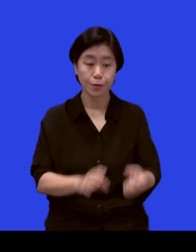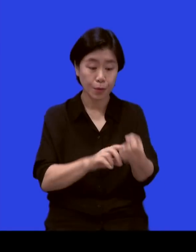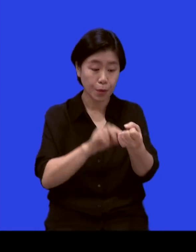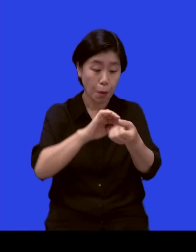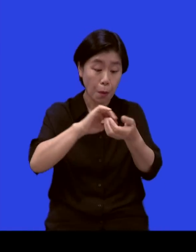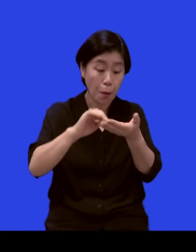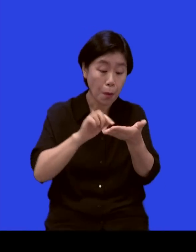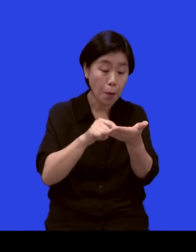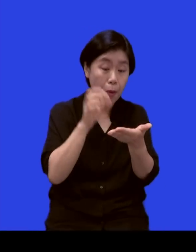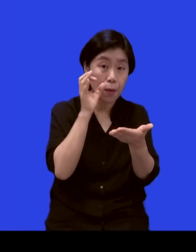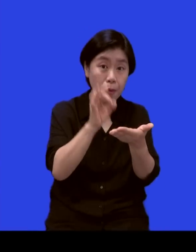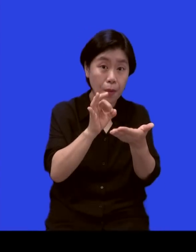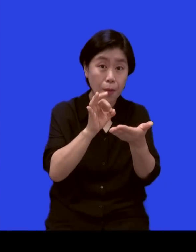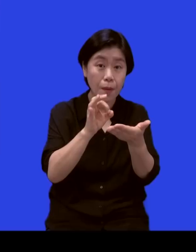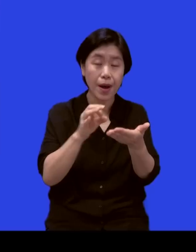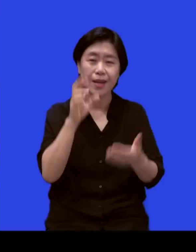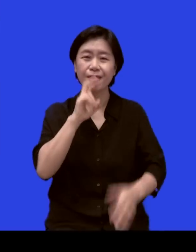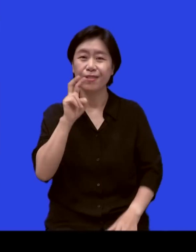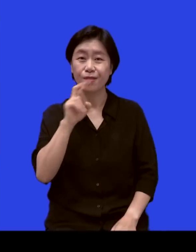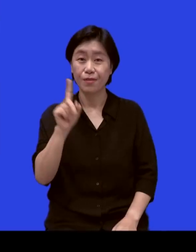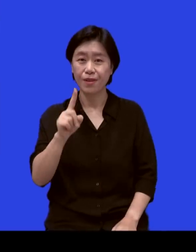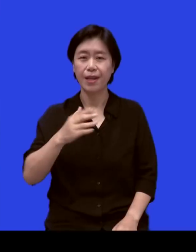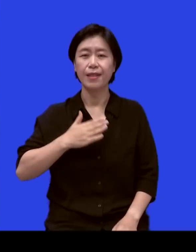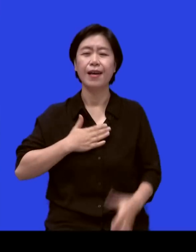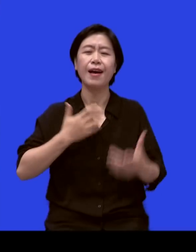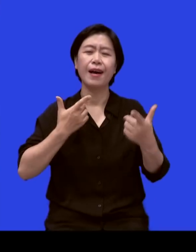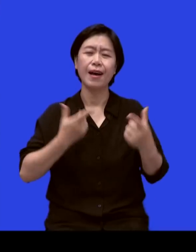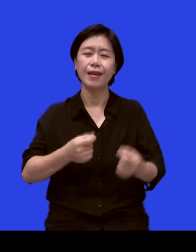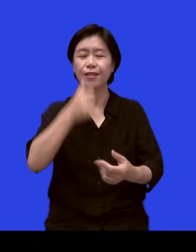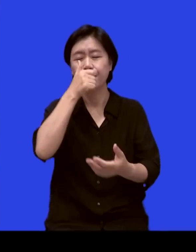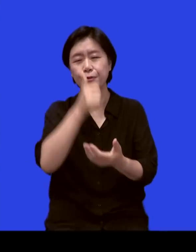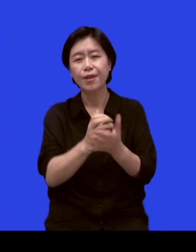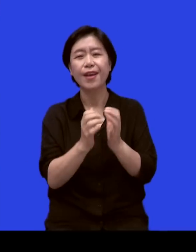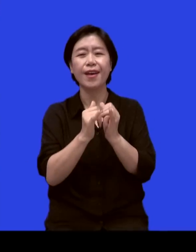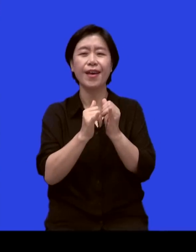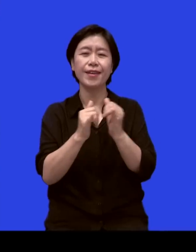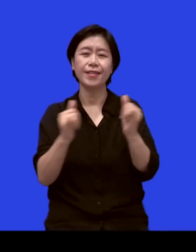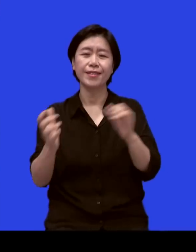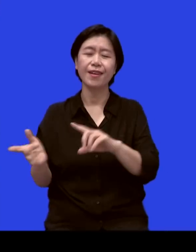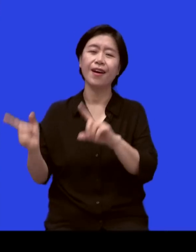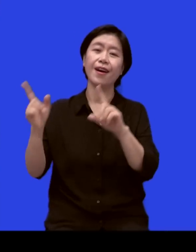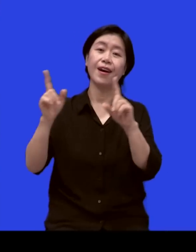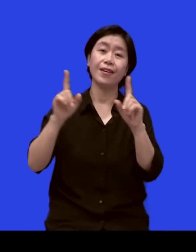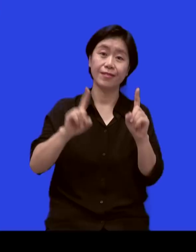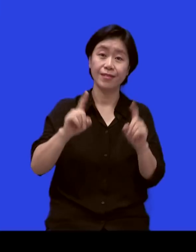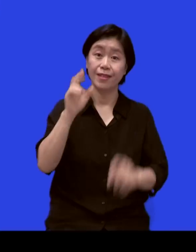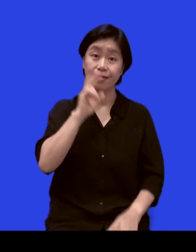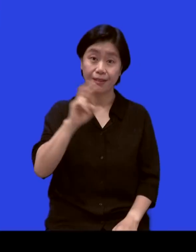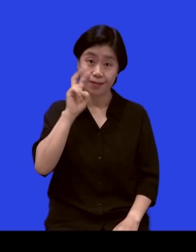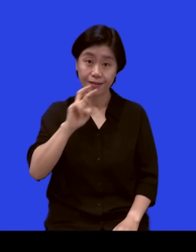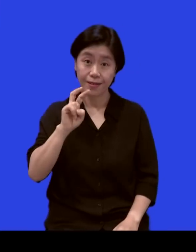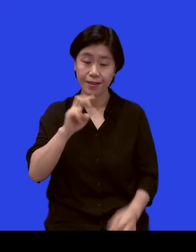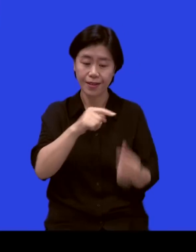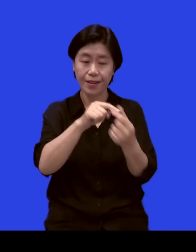봤더니 나 같은 죄인, 살리신. 네, 그 찬송가 가사 말을 이렇게 제가